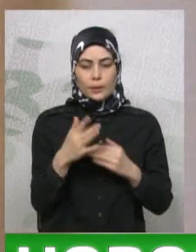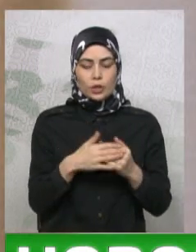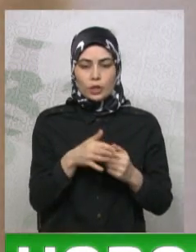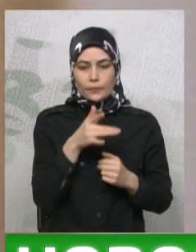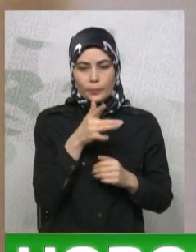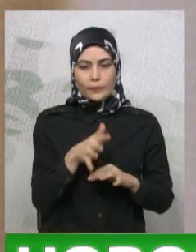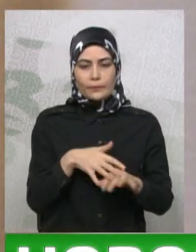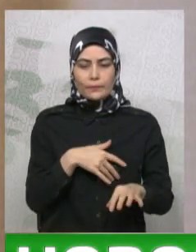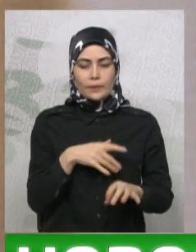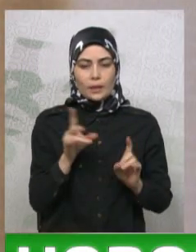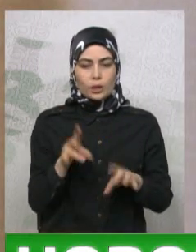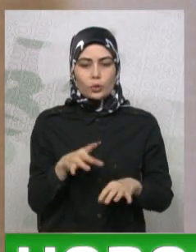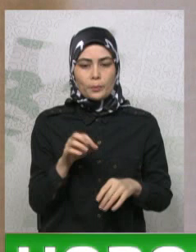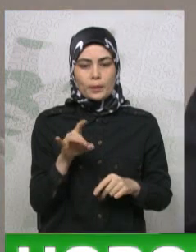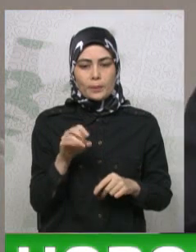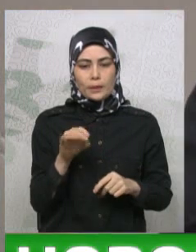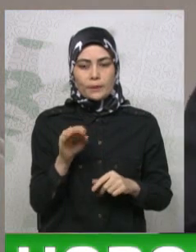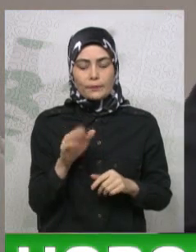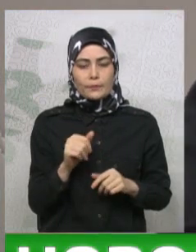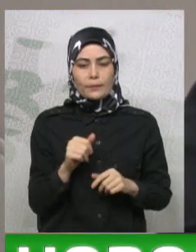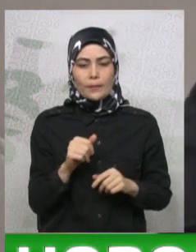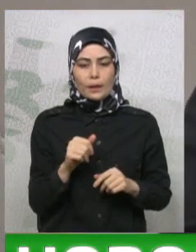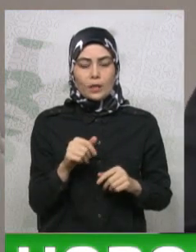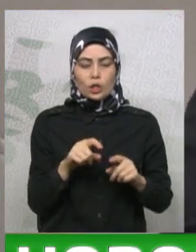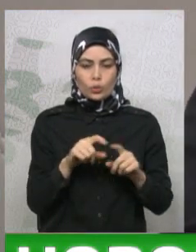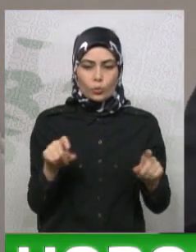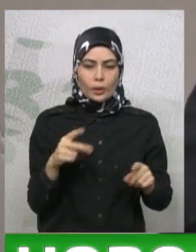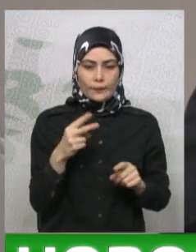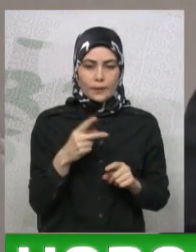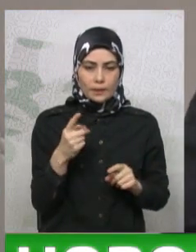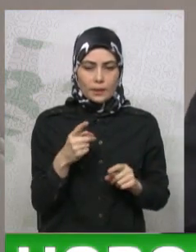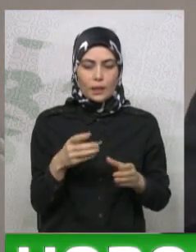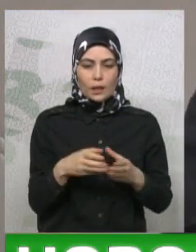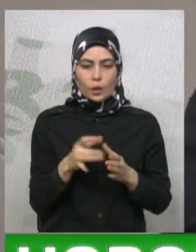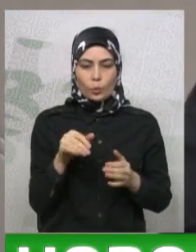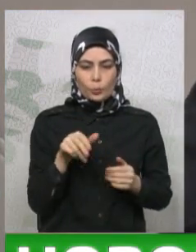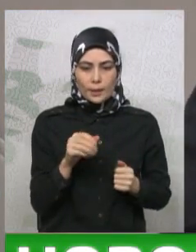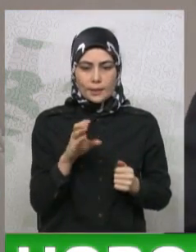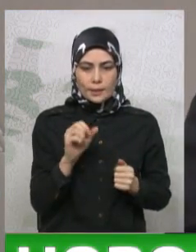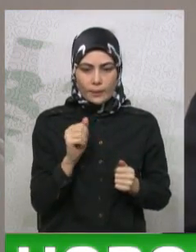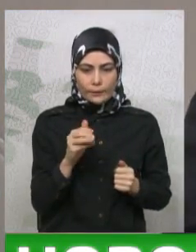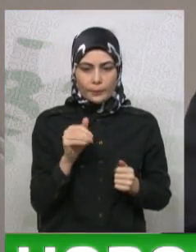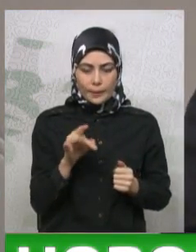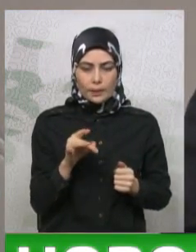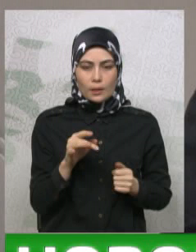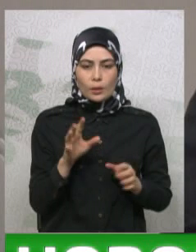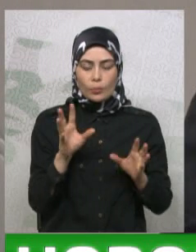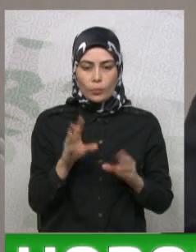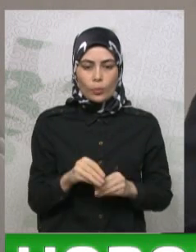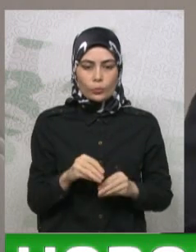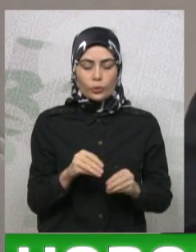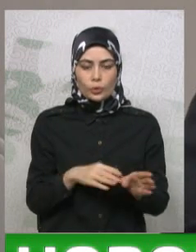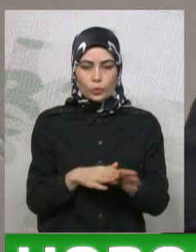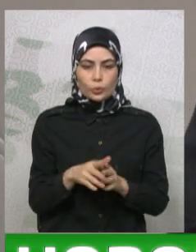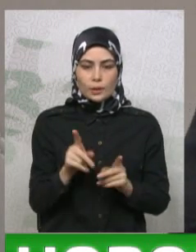ближайшую и долгосрочную перспективы. Помимо школы 21, группа «Сафмар» полностью за свои средства открывает